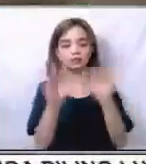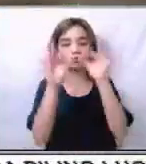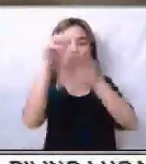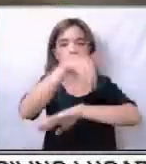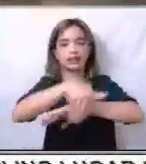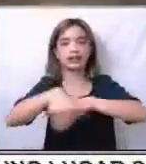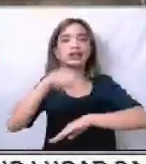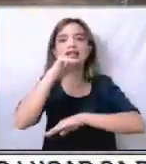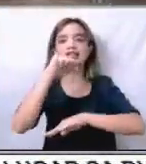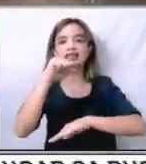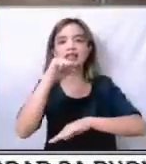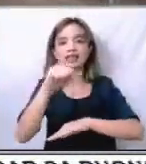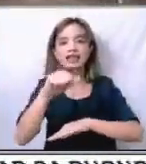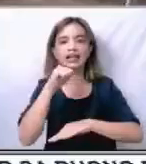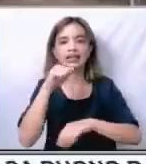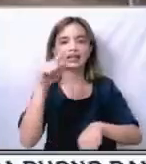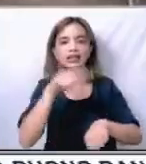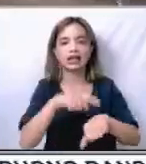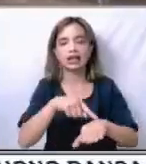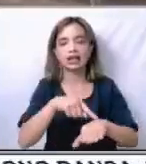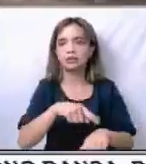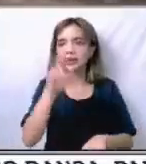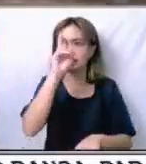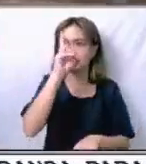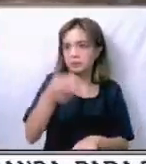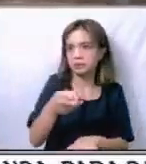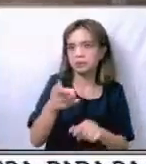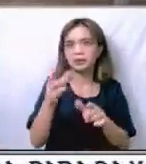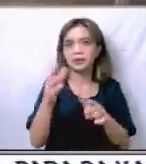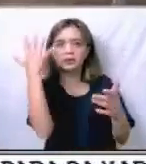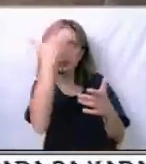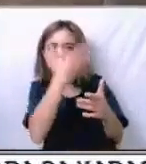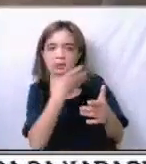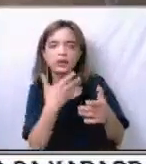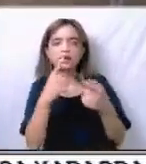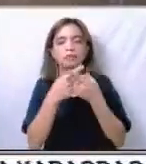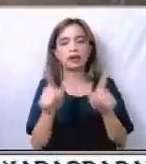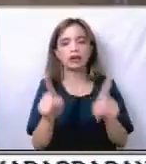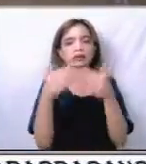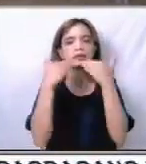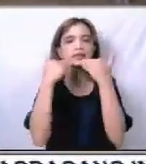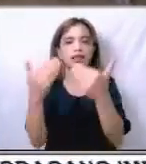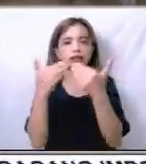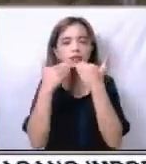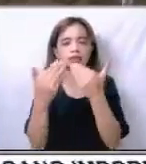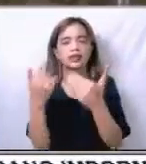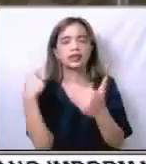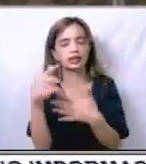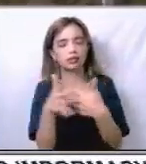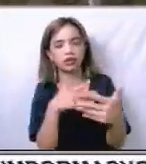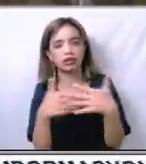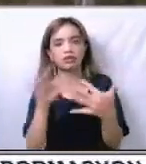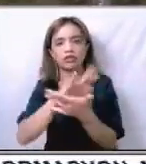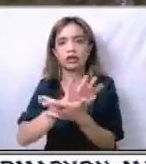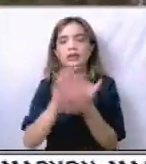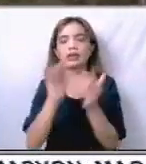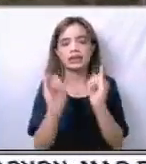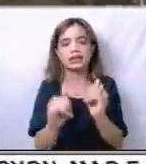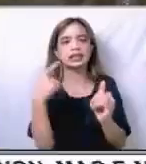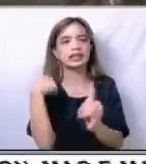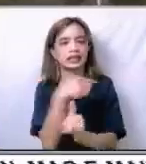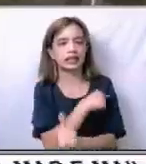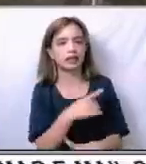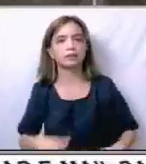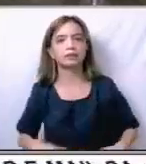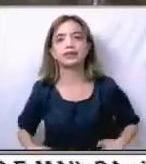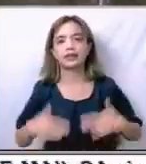oras para magpapogi, kundi para magpasalamat na buhay pa tayo sa gitna ng pandemya. Samantala, mula